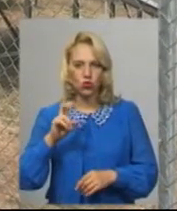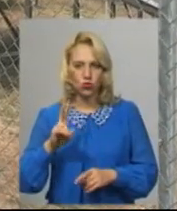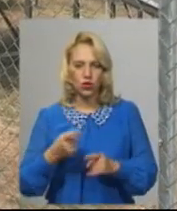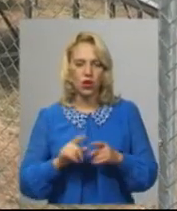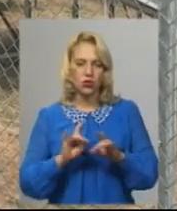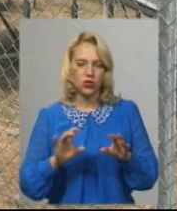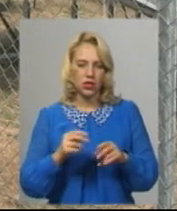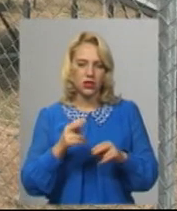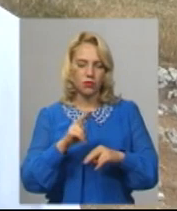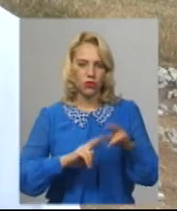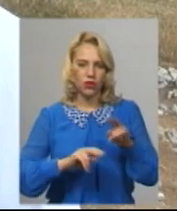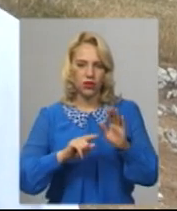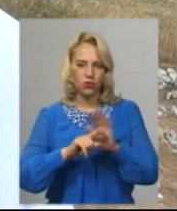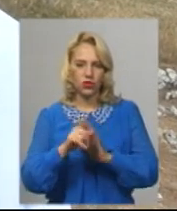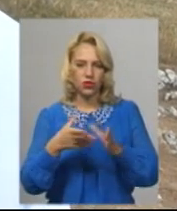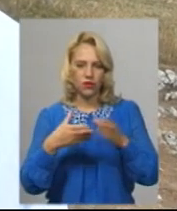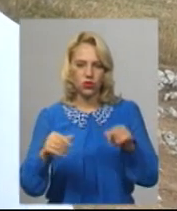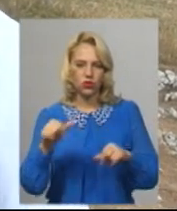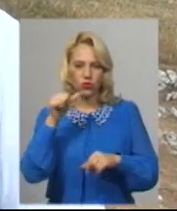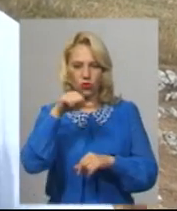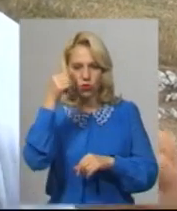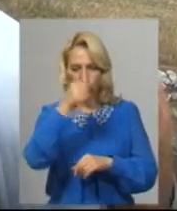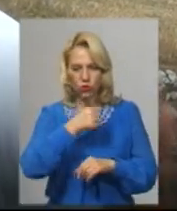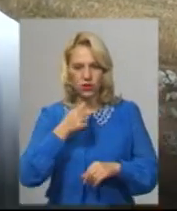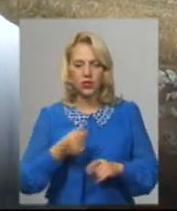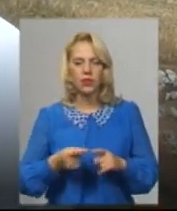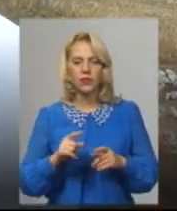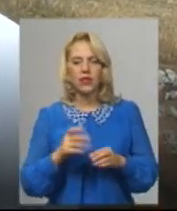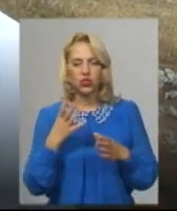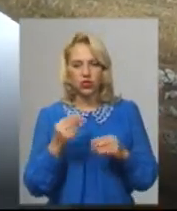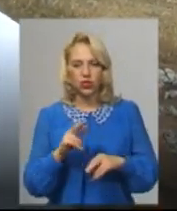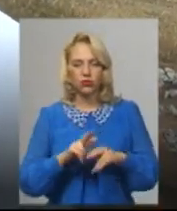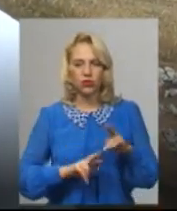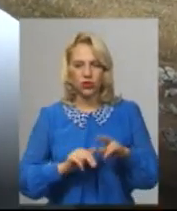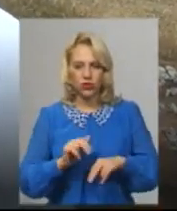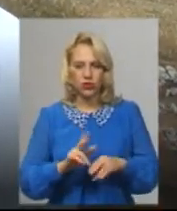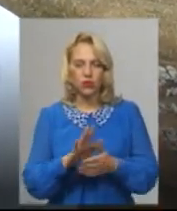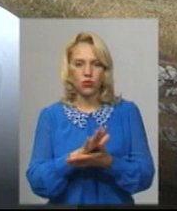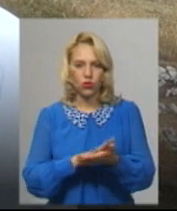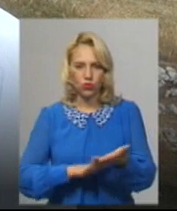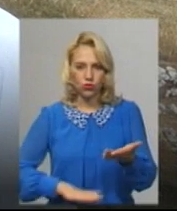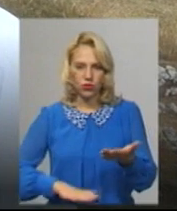розпочалось весною цього року. В стадії ще будівництва не до кінця завершено.